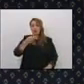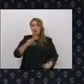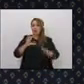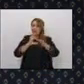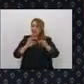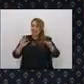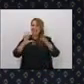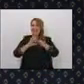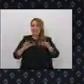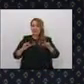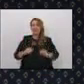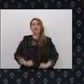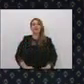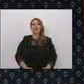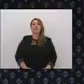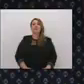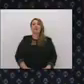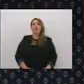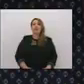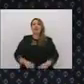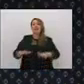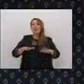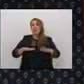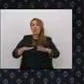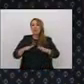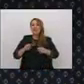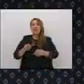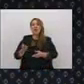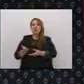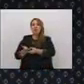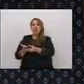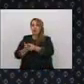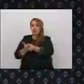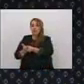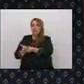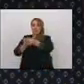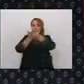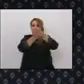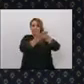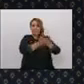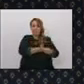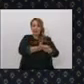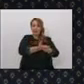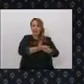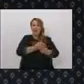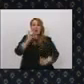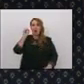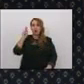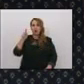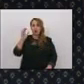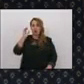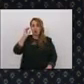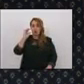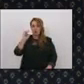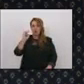بالتوضيحات التالية. إن عملية تحويل ملفات التنازل عن الأملاك العقارية التابعة لدواوين الترقية والتسيير